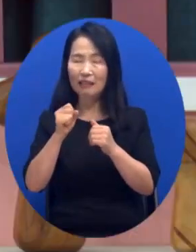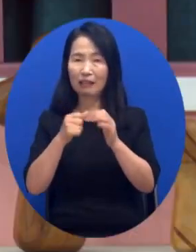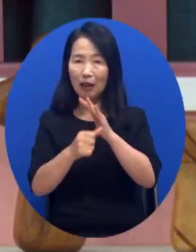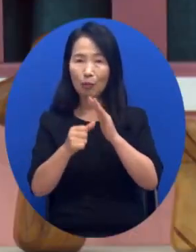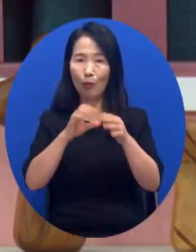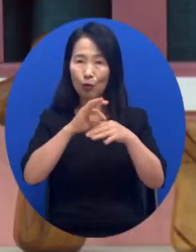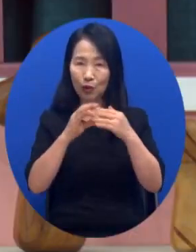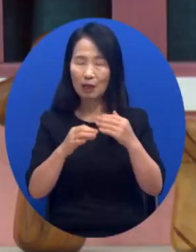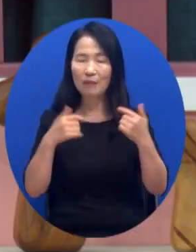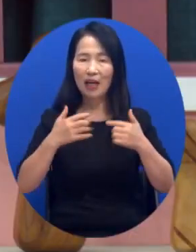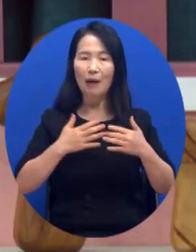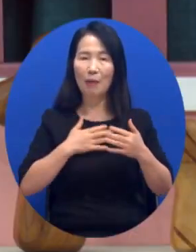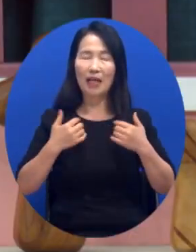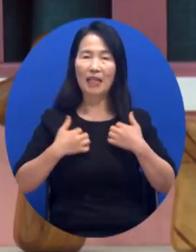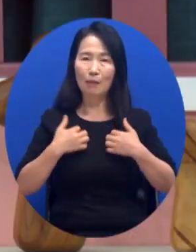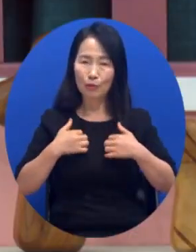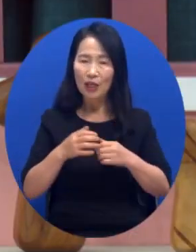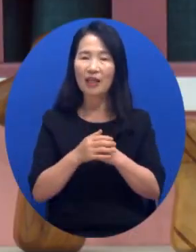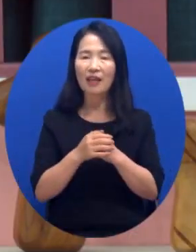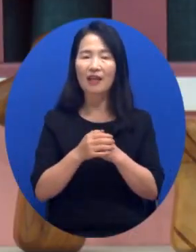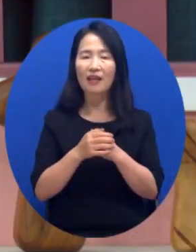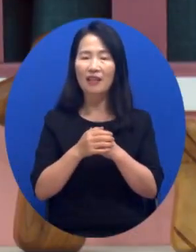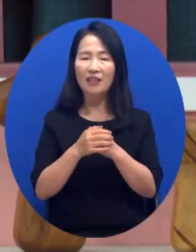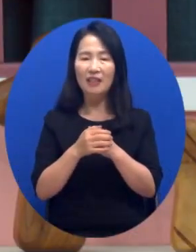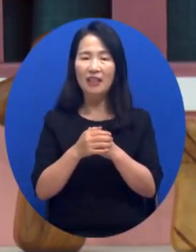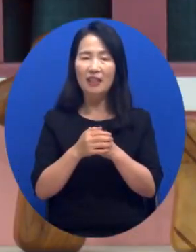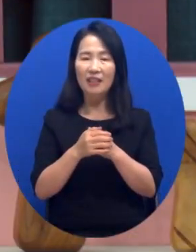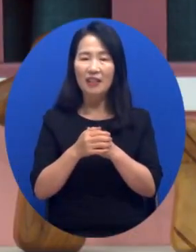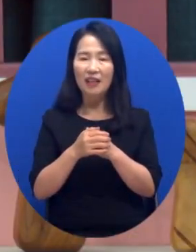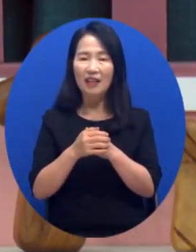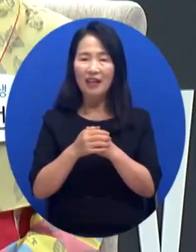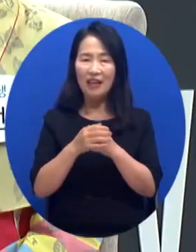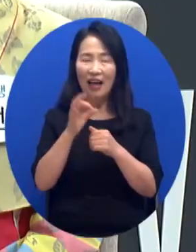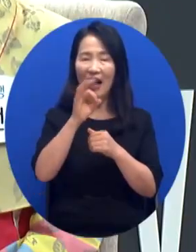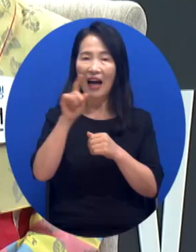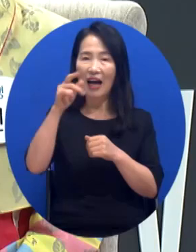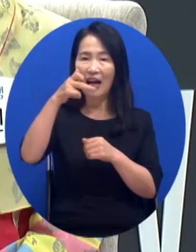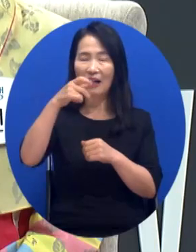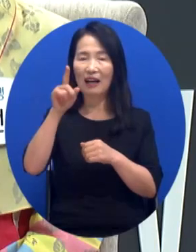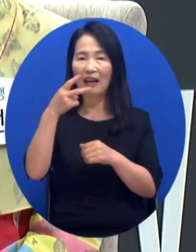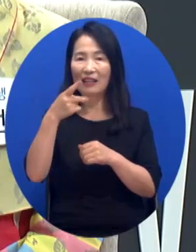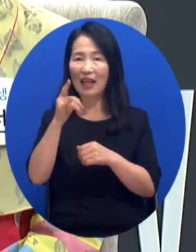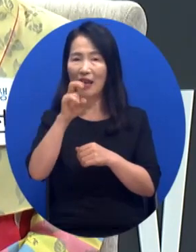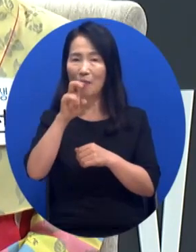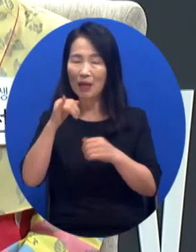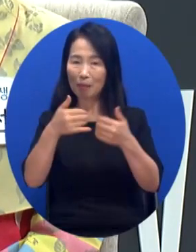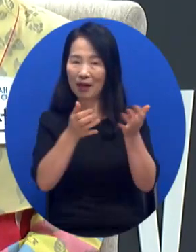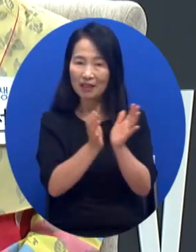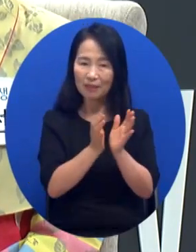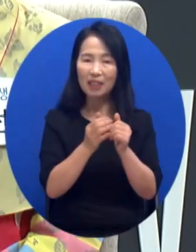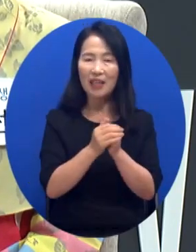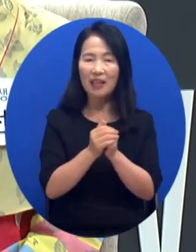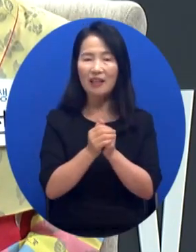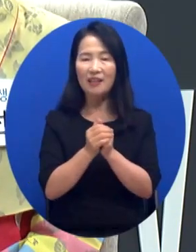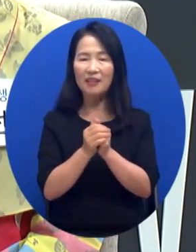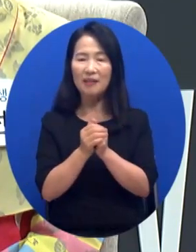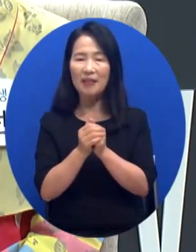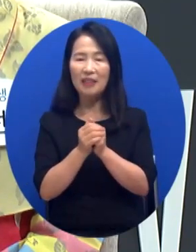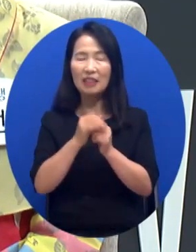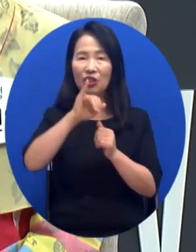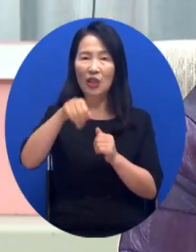기쁘게가 기독교 대안학교 특집 방송 제이원 아카데미 편으로 꾸며집니다. 내가 매일 기쁘게 제이원 아카데미